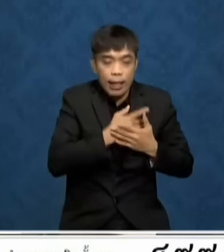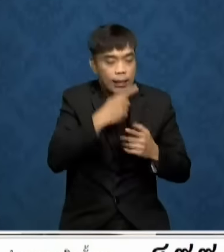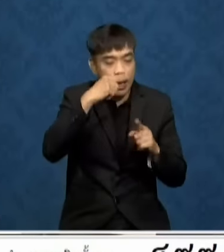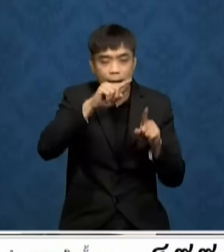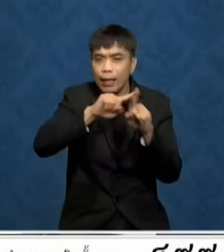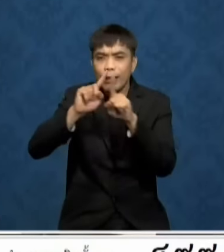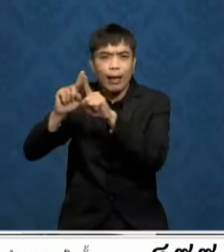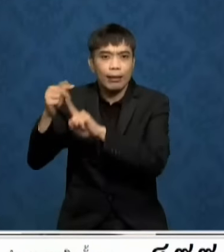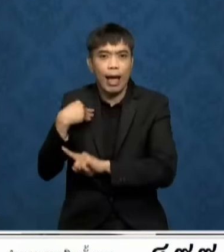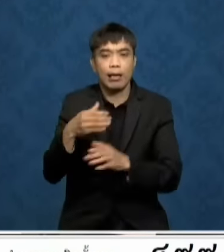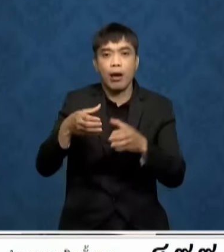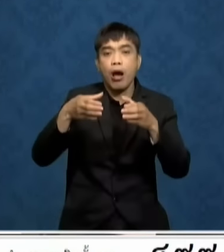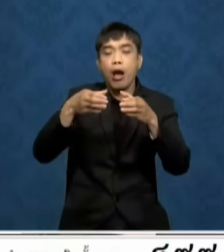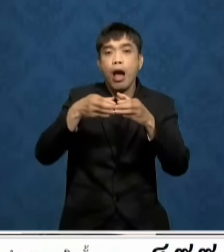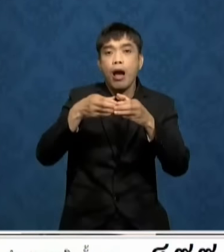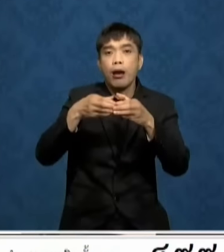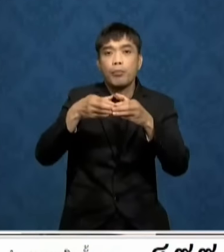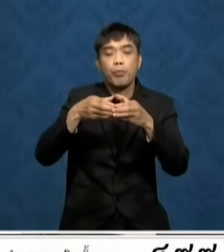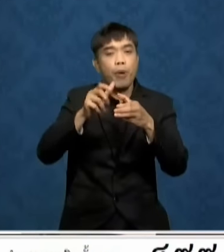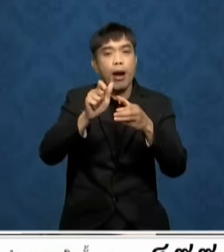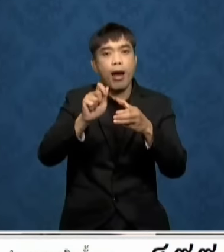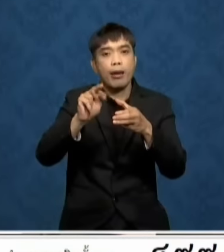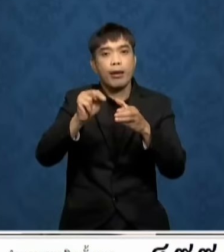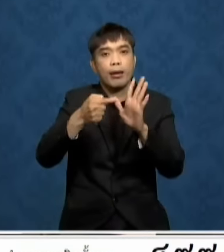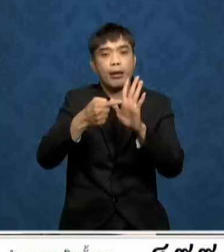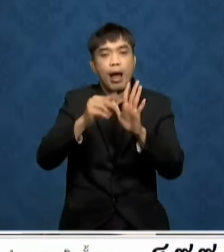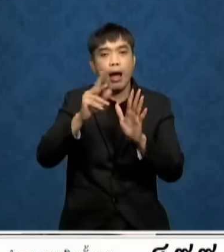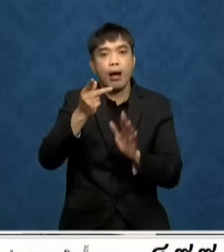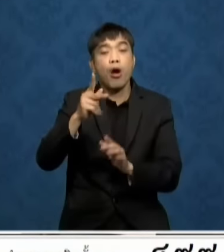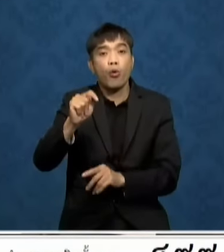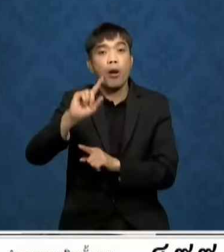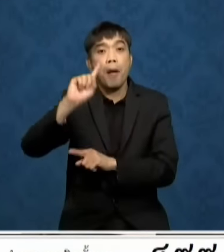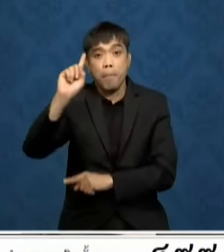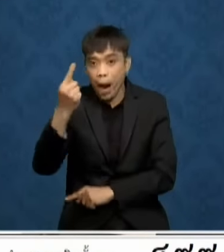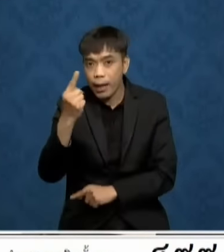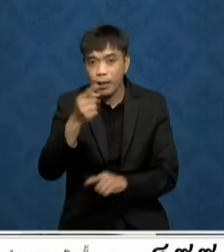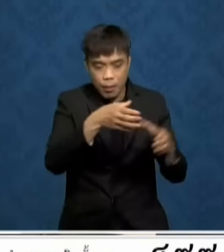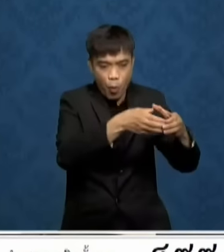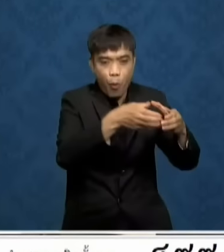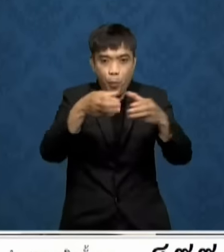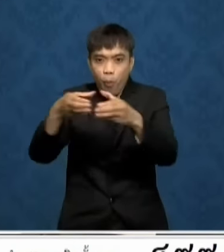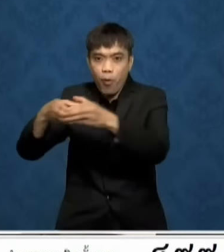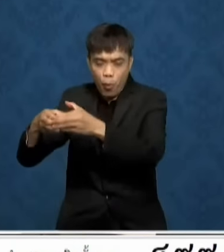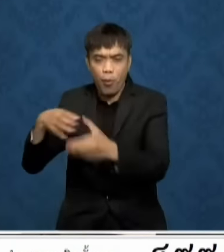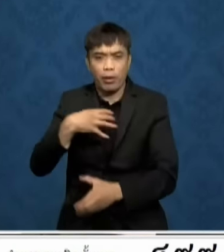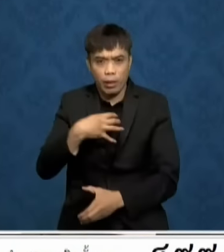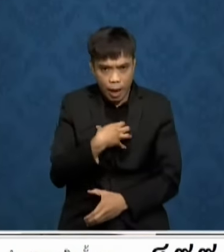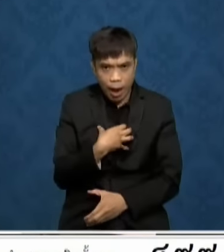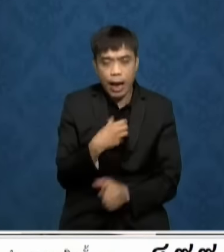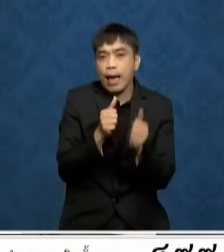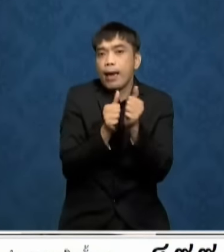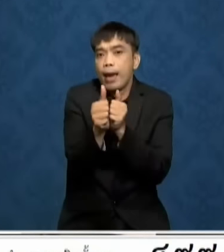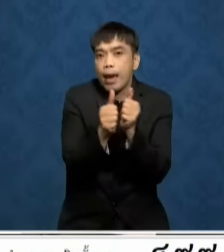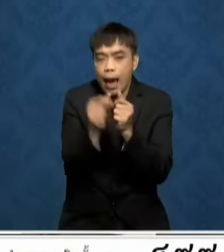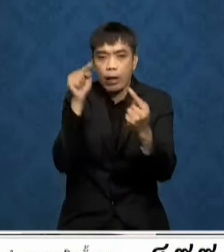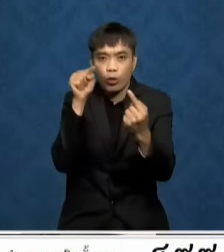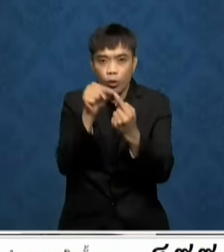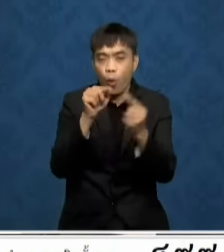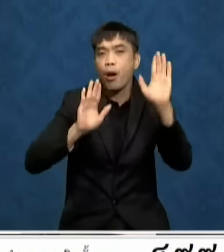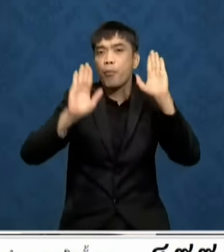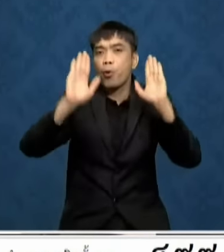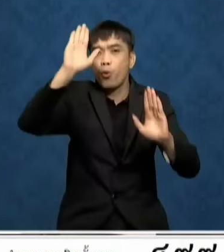อดจนพรรคอนาคตใหม่ล้วนแสดงออกว่าต้องการลงแข่งขันในระบอบประชาธิปไตยและไม่ได้มีการแสดงออกอย่างชัดเจนว่ามีอุดม